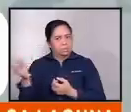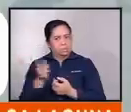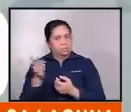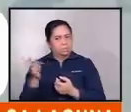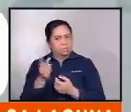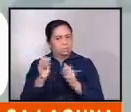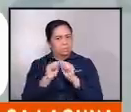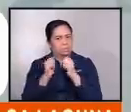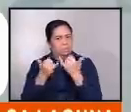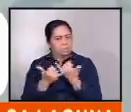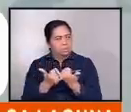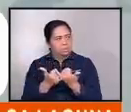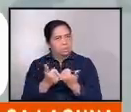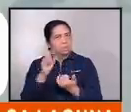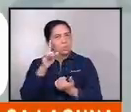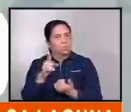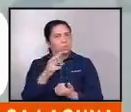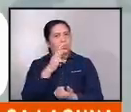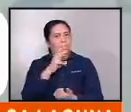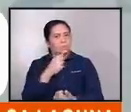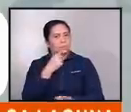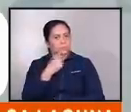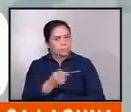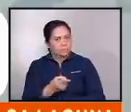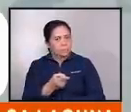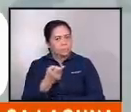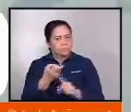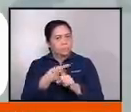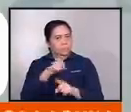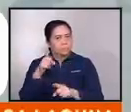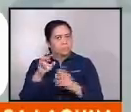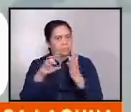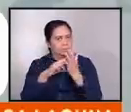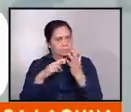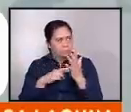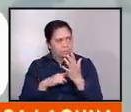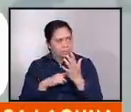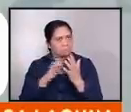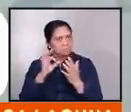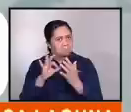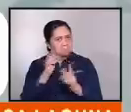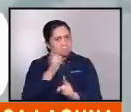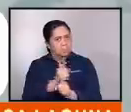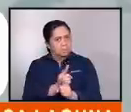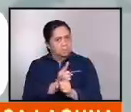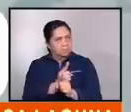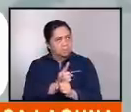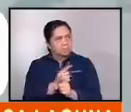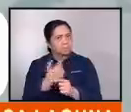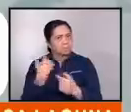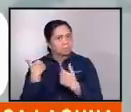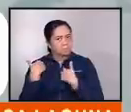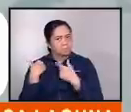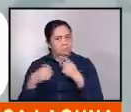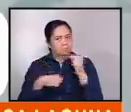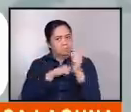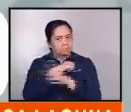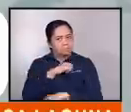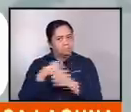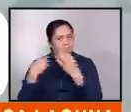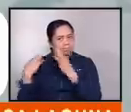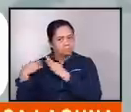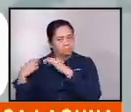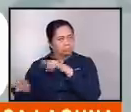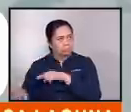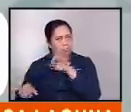ehensyang yan, ang magsasabi, base sa kanilang mga regulasyon, kung talaga bang merong pananagutan itong iyong